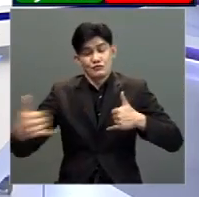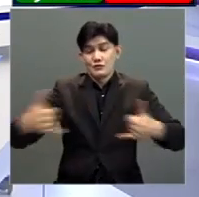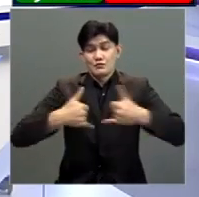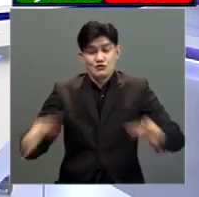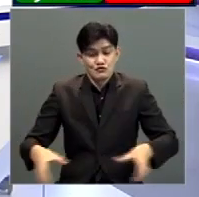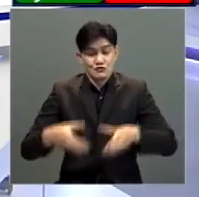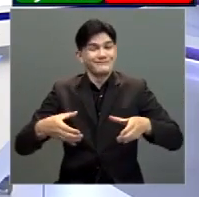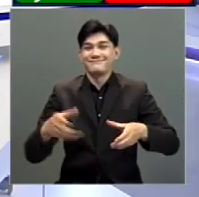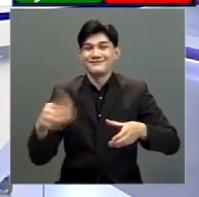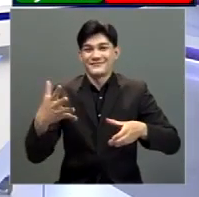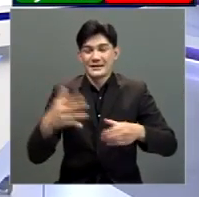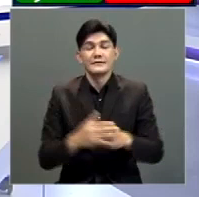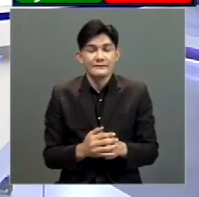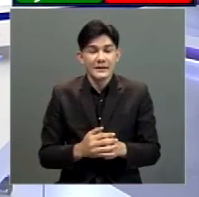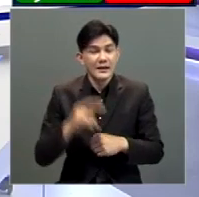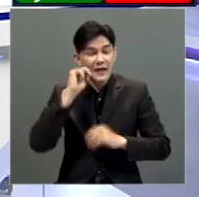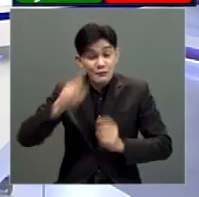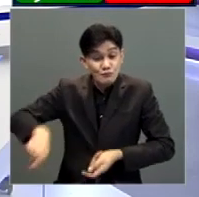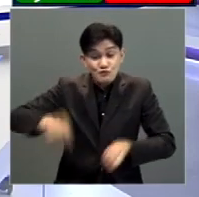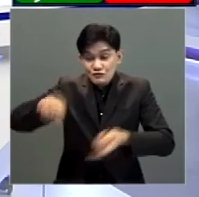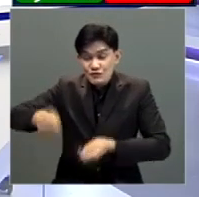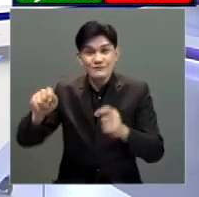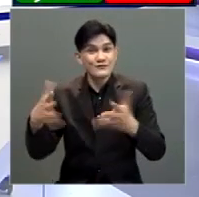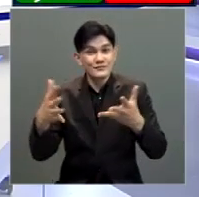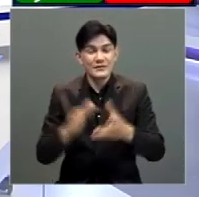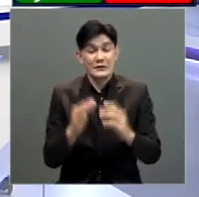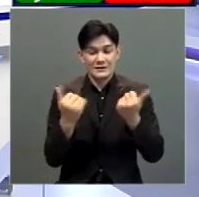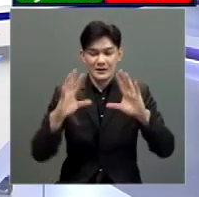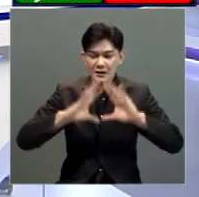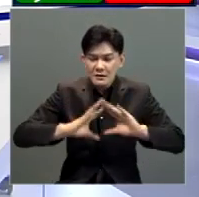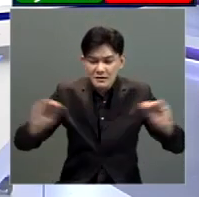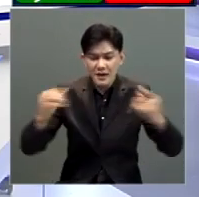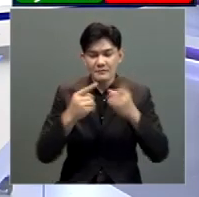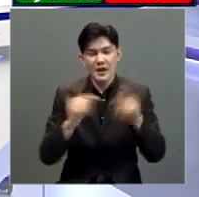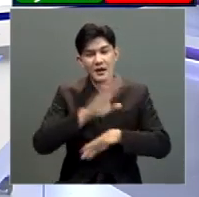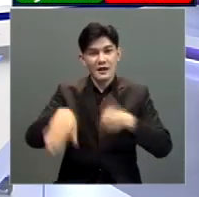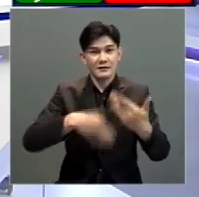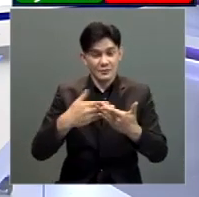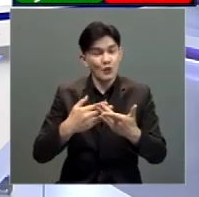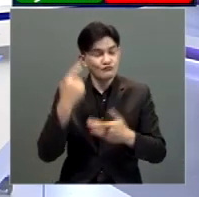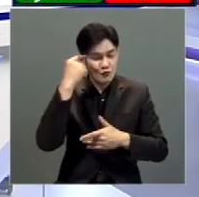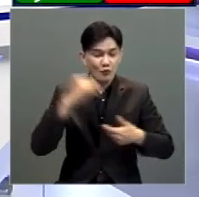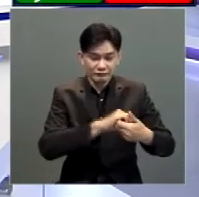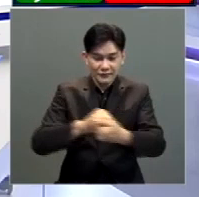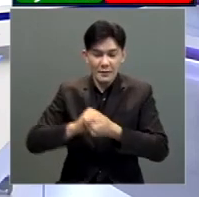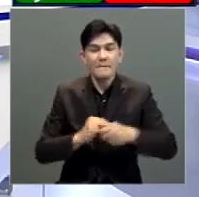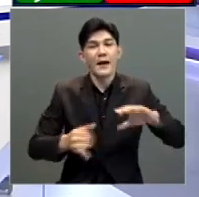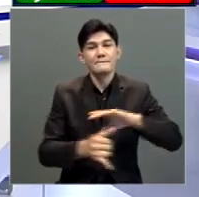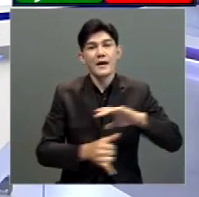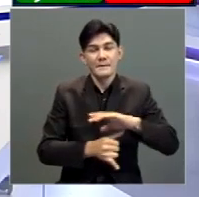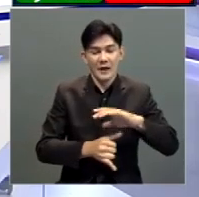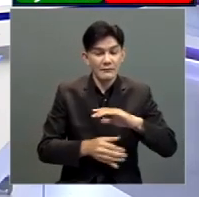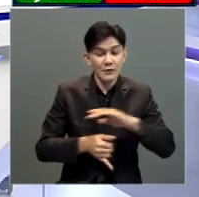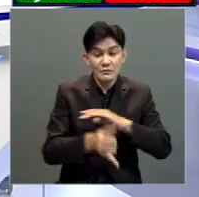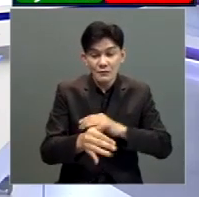กลุ่มกันมากๆรวมถึงไม่มีการเล่นสาดน้ำกันด้วยแม้ว่าจะดูเงียบเหงาแต่ก็แสดงให้เห็นว่าทุกคนเนี่ยให้ความร่วมมืออยู่กับบ้านลดความ